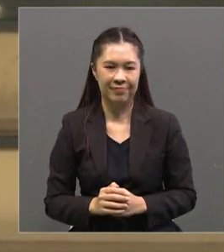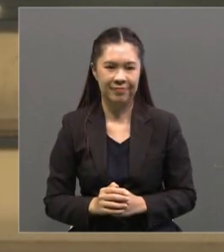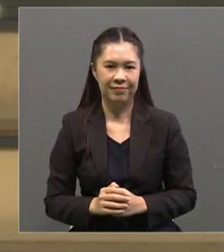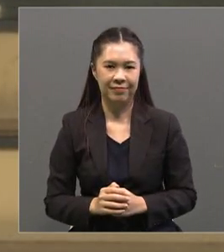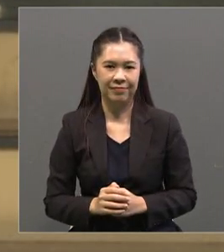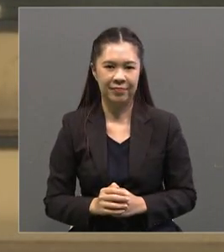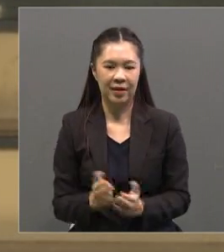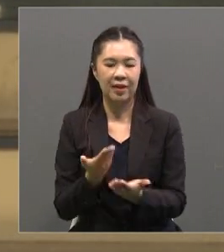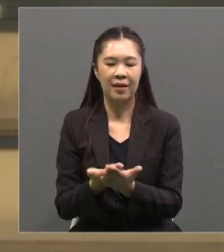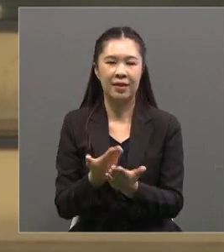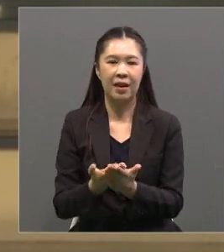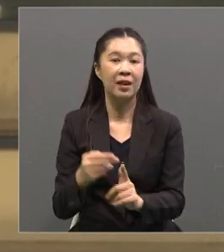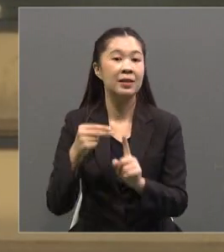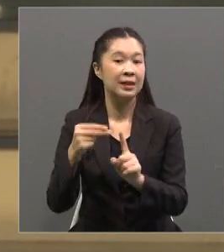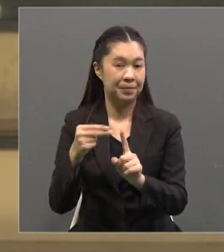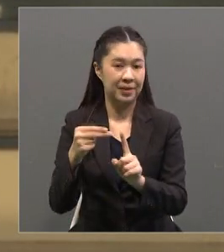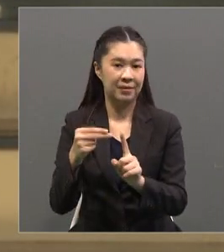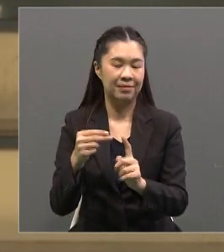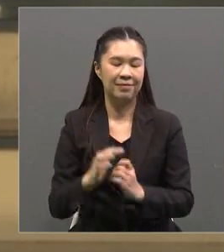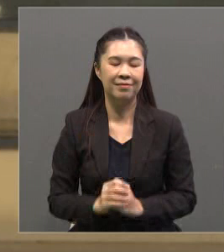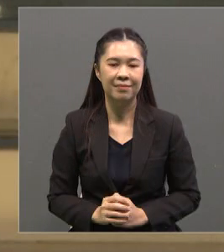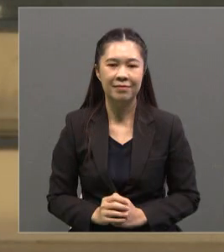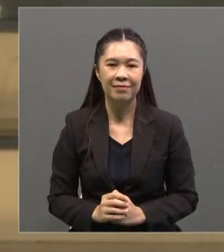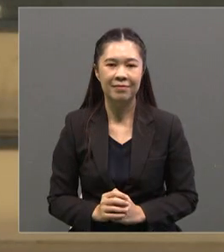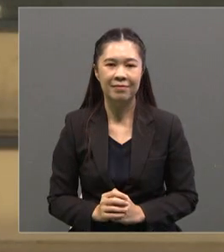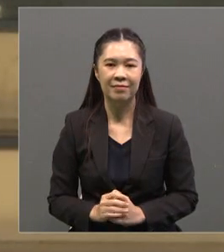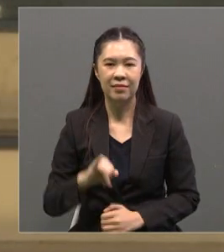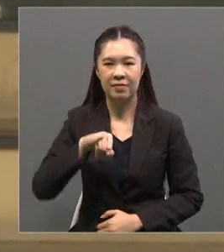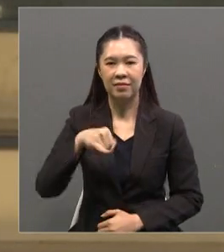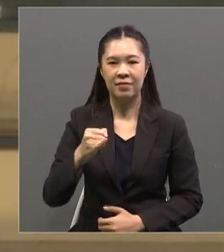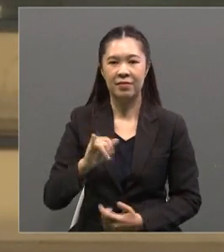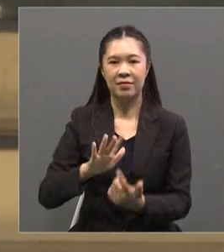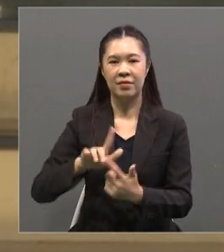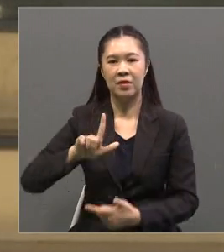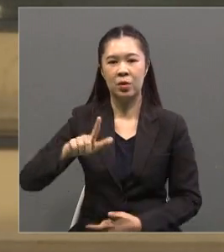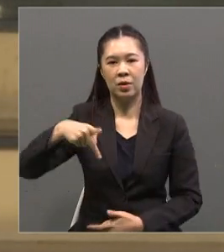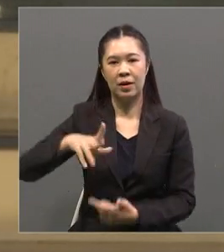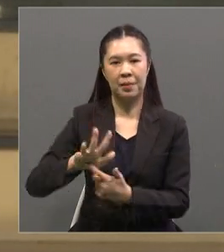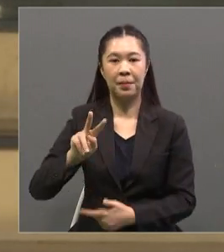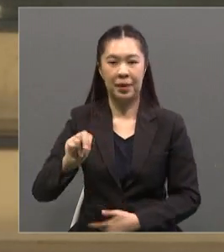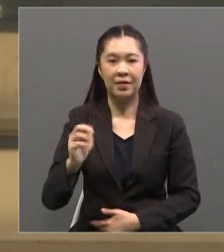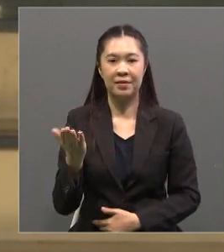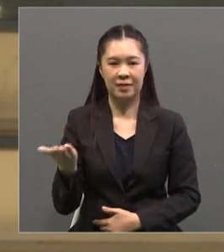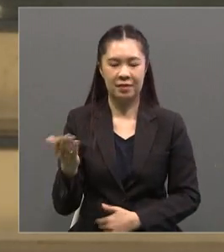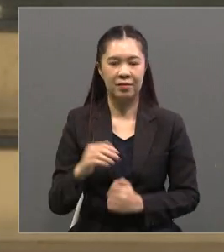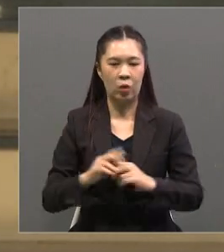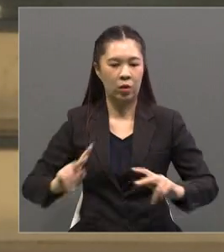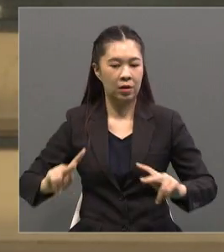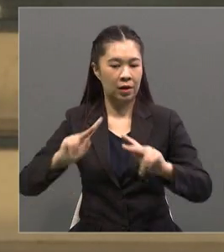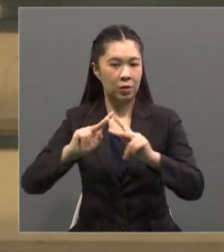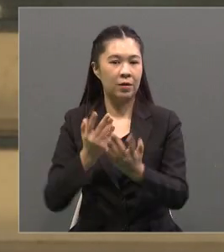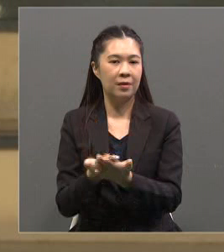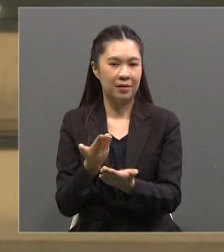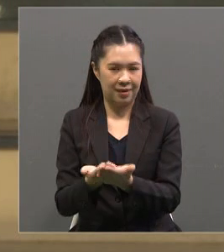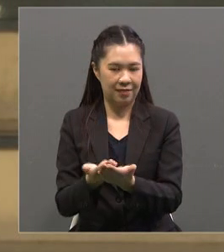ของประเด็นเงินดิจิตอลนะคะ 10,000 บาทกันบ้างนายจุลพันธ์อมรวิวัฒน์ค่ะรัฐมนตรีช่วยว่าการกระทรวงการคลังก็พูดถึงในเรื่องนี้นะ